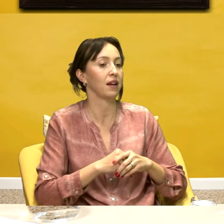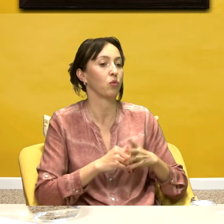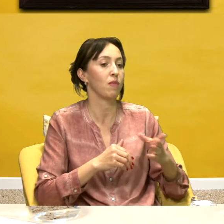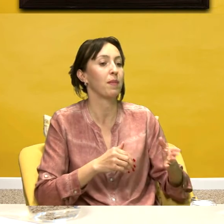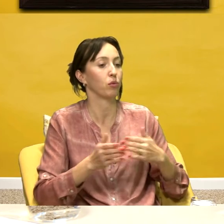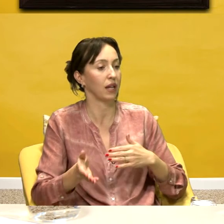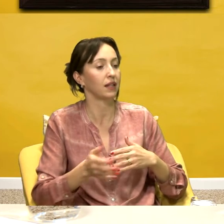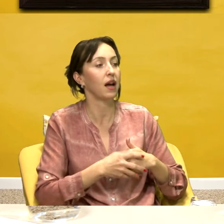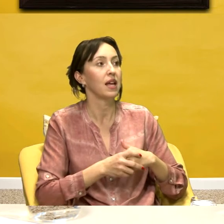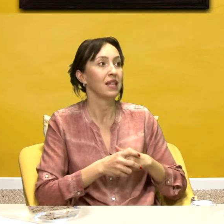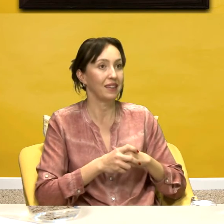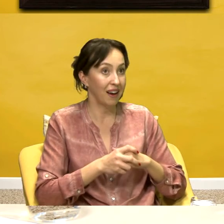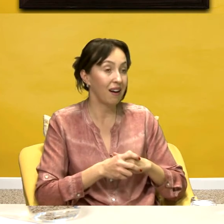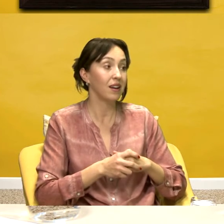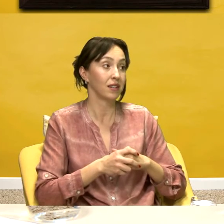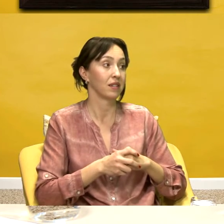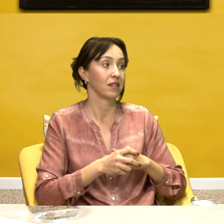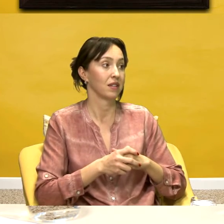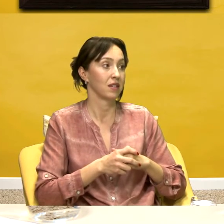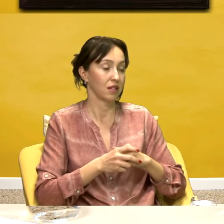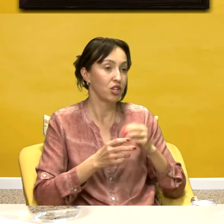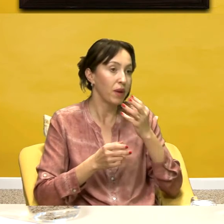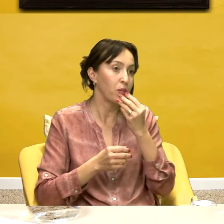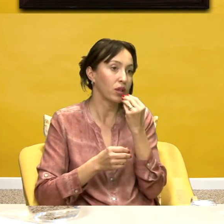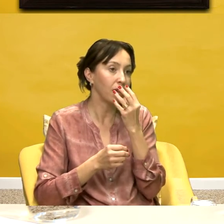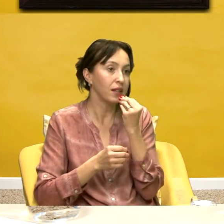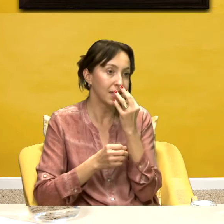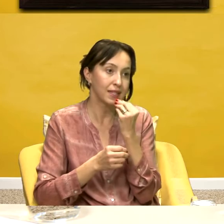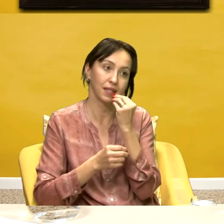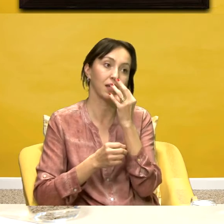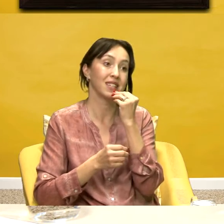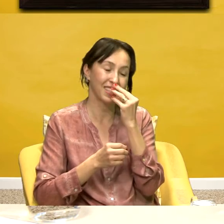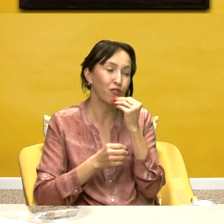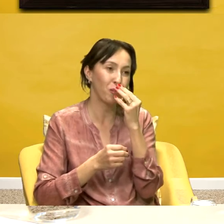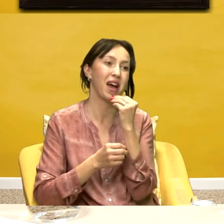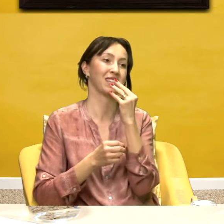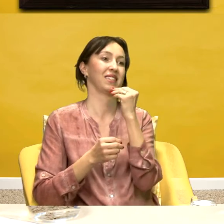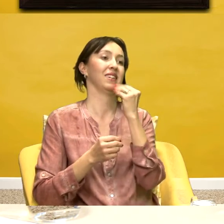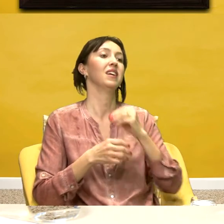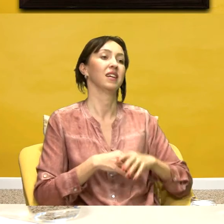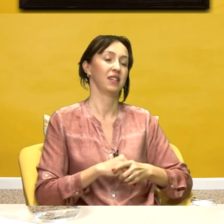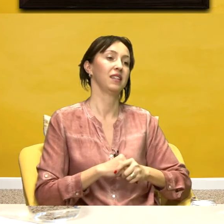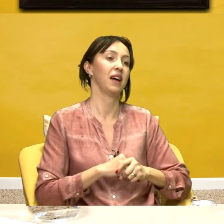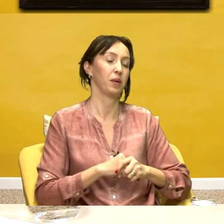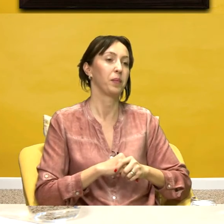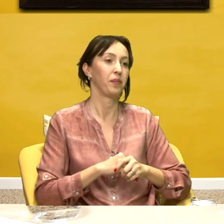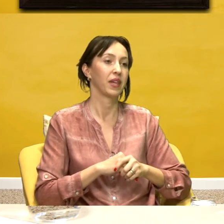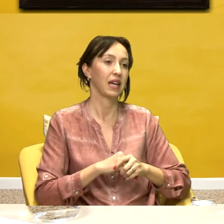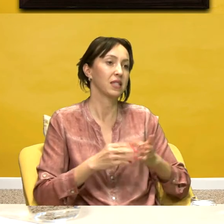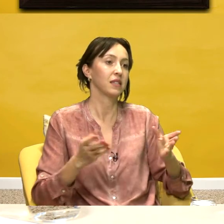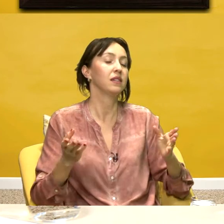să înțeleagă cu mama, cu tata, dar cel mai important e să vorbească,